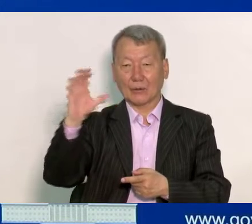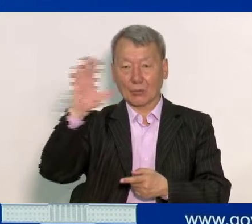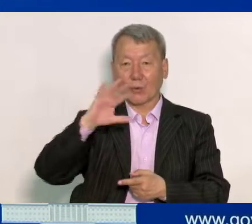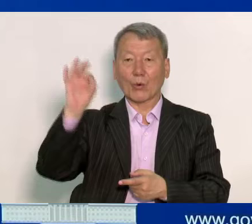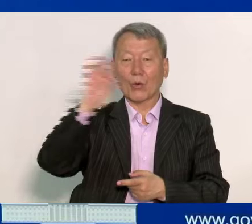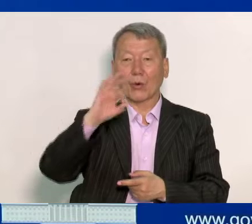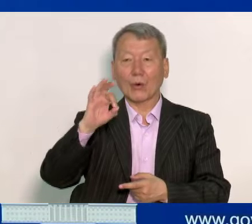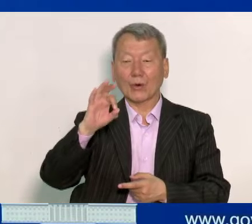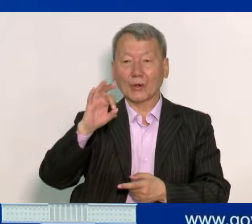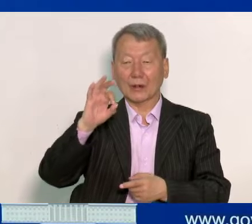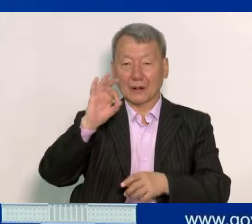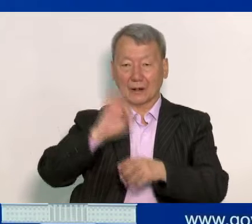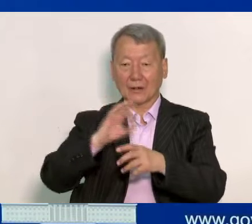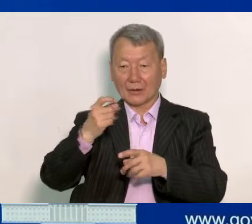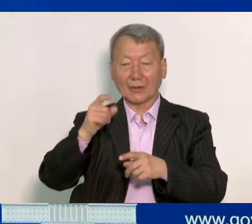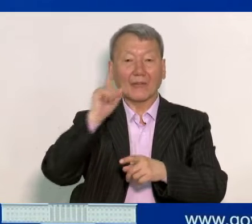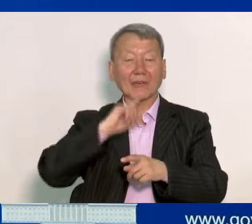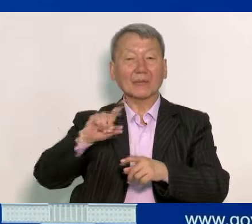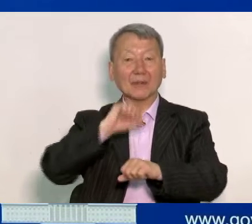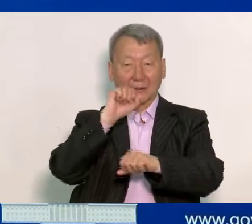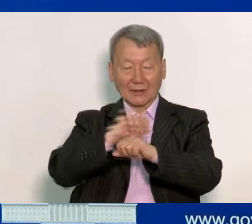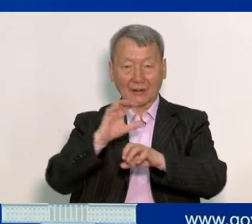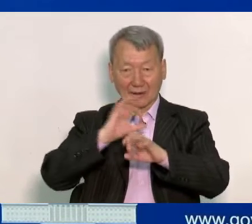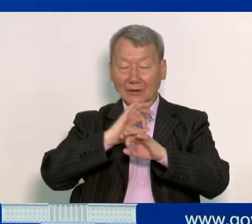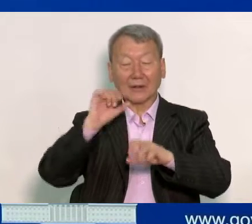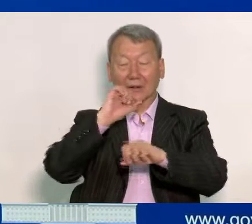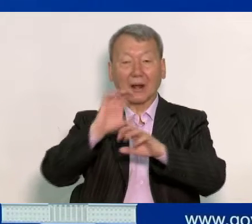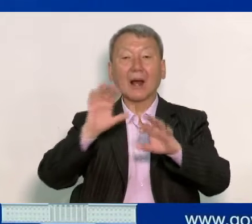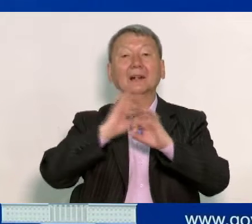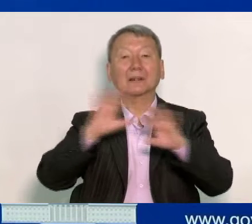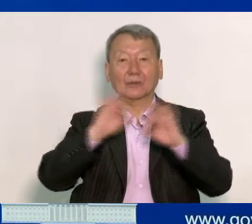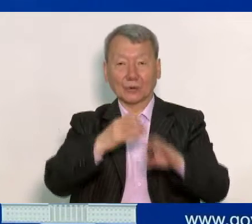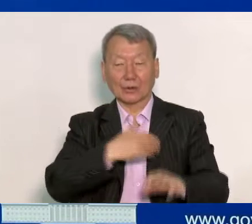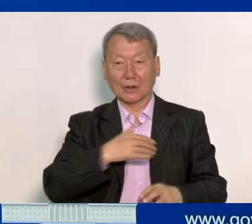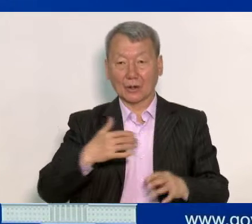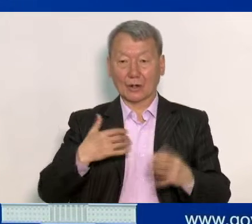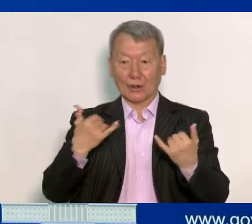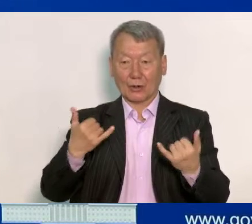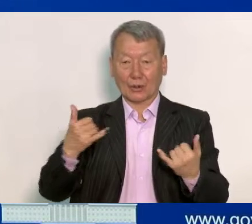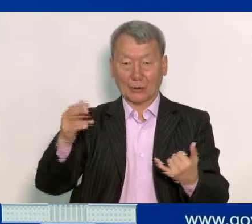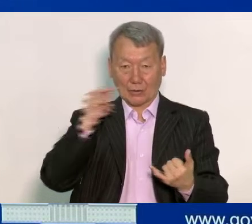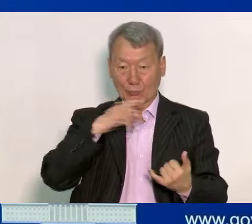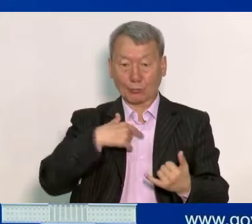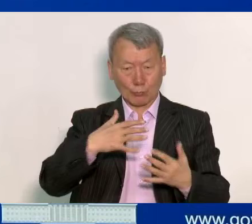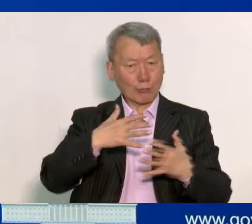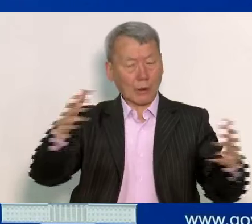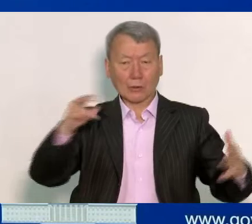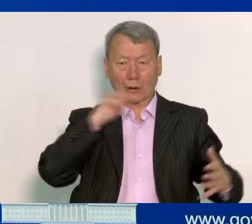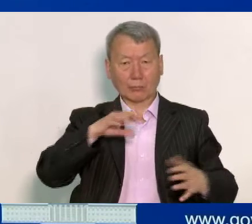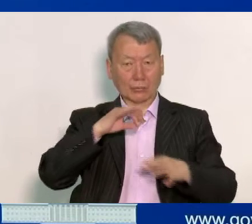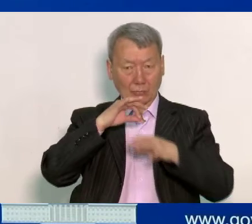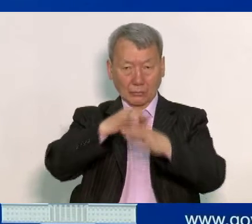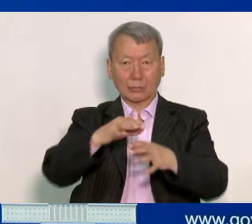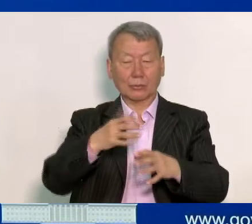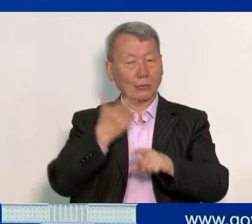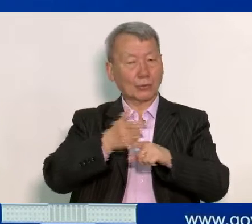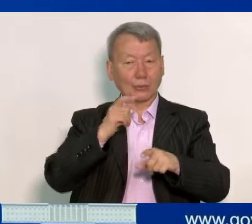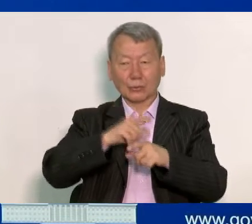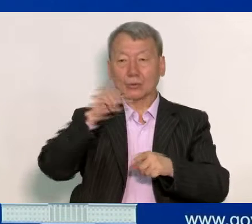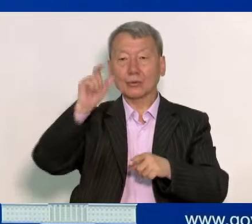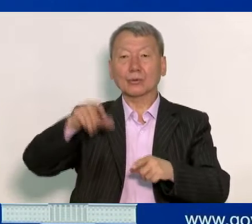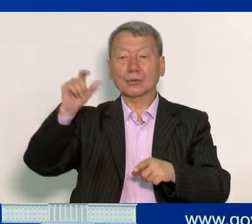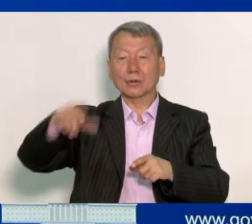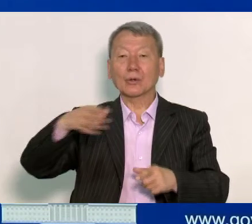боюнча, оорусу боюнча дагы бир аз токтолуп кетейин. Мына биз бул тарап, бул багытта дагы көп иштерди алып бардык. Биз көп